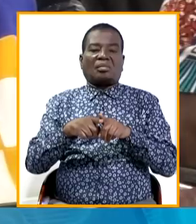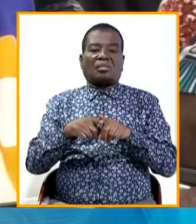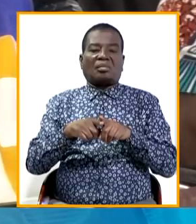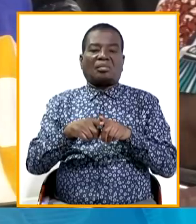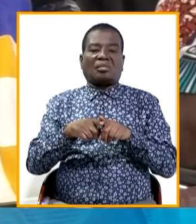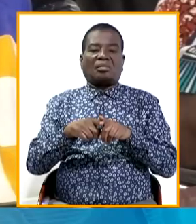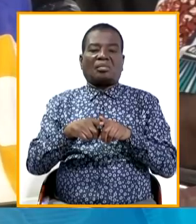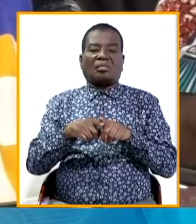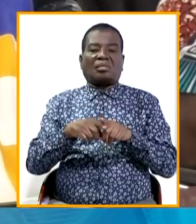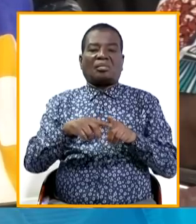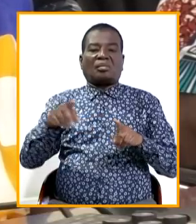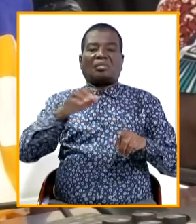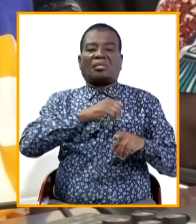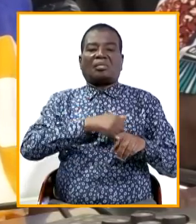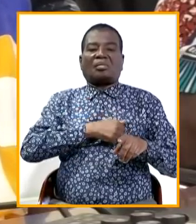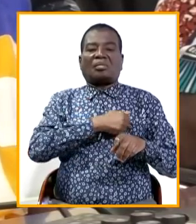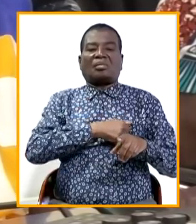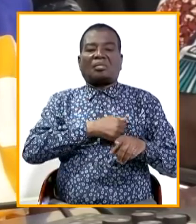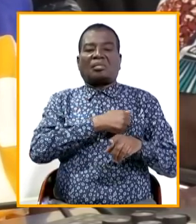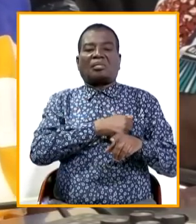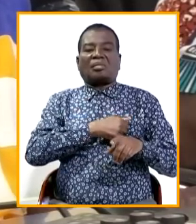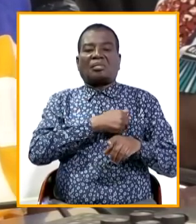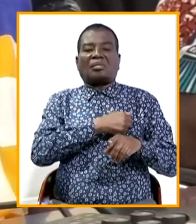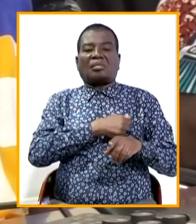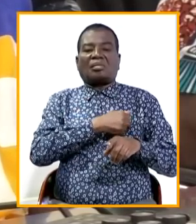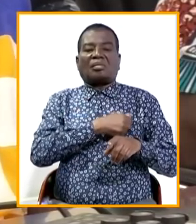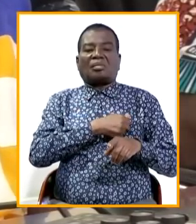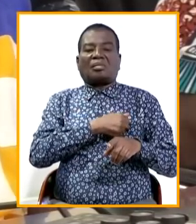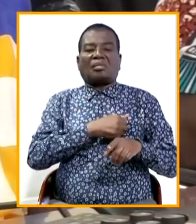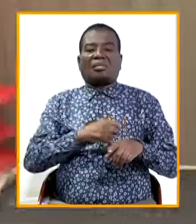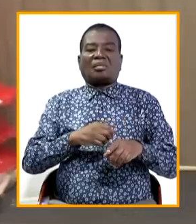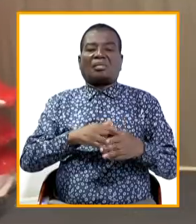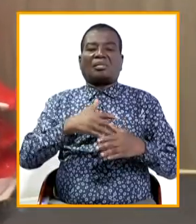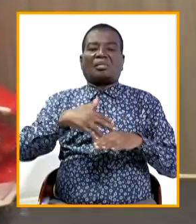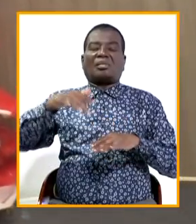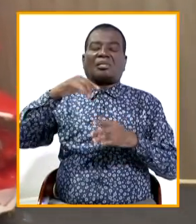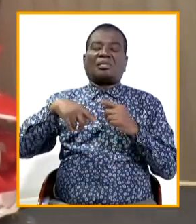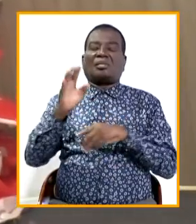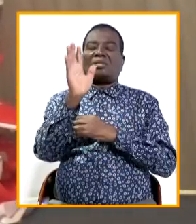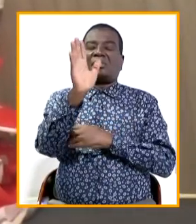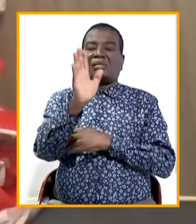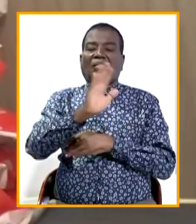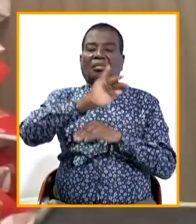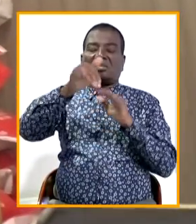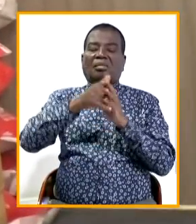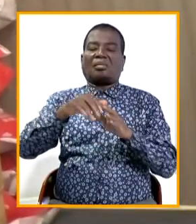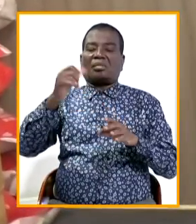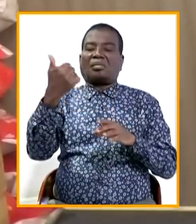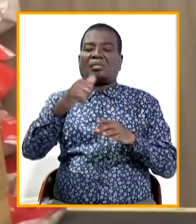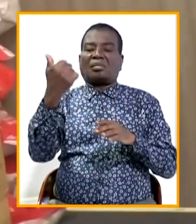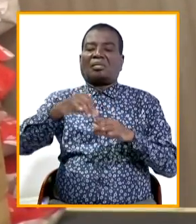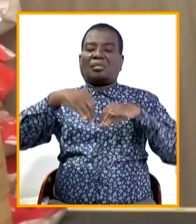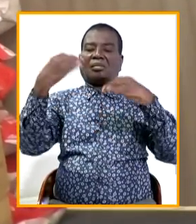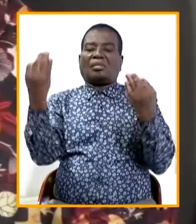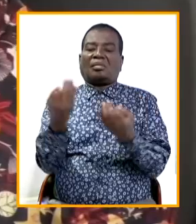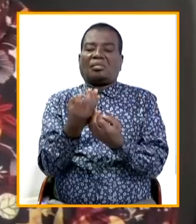spontanément vous consoler, vous devez rendre grâce à Dieu. Au total, 10 familles sinistrées ont reçu